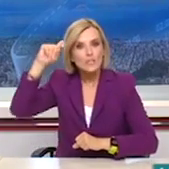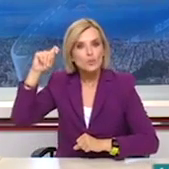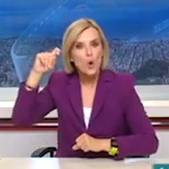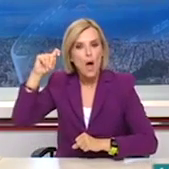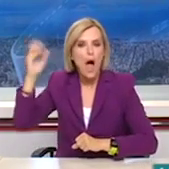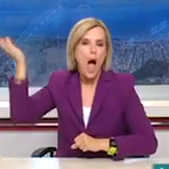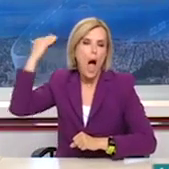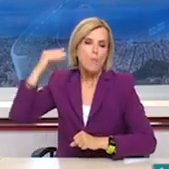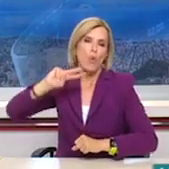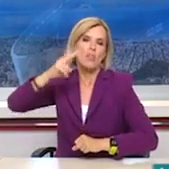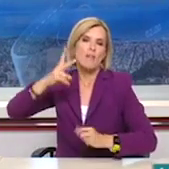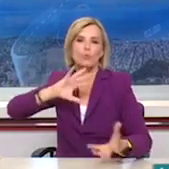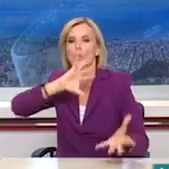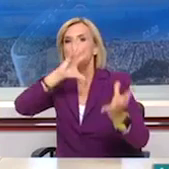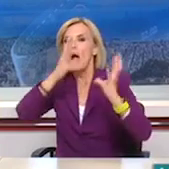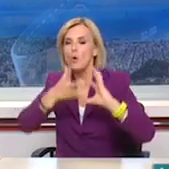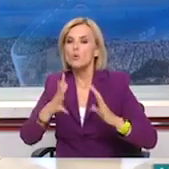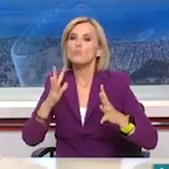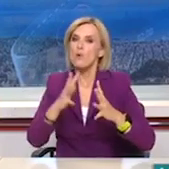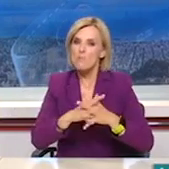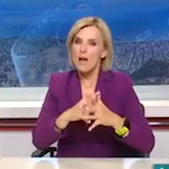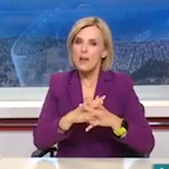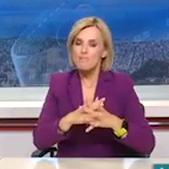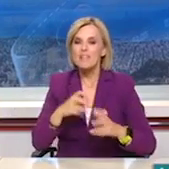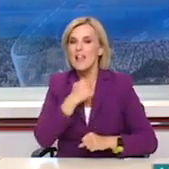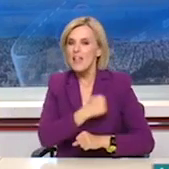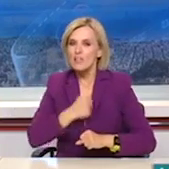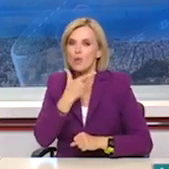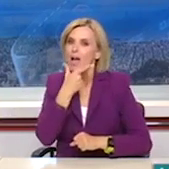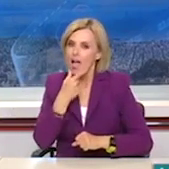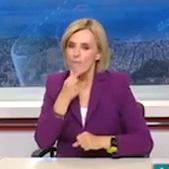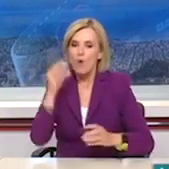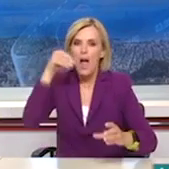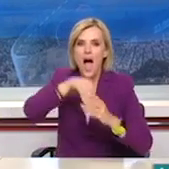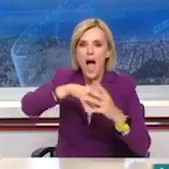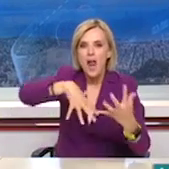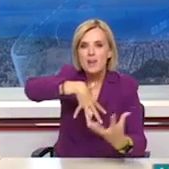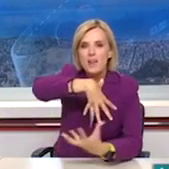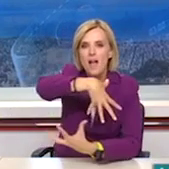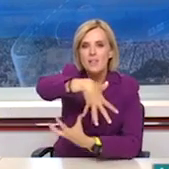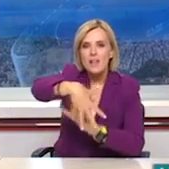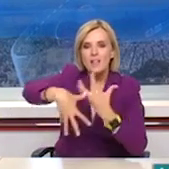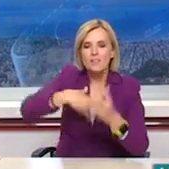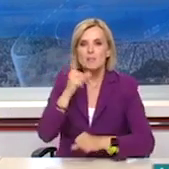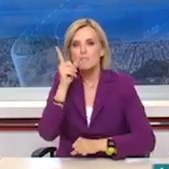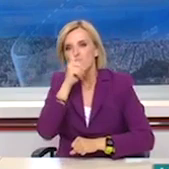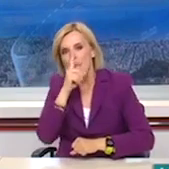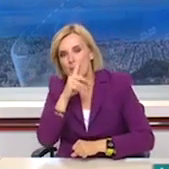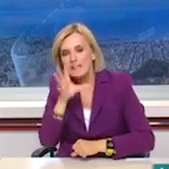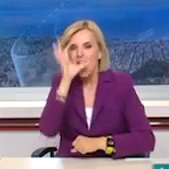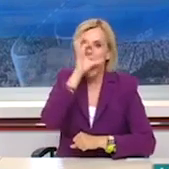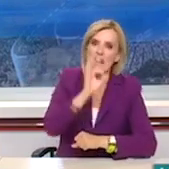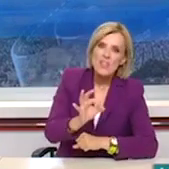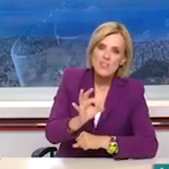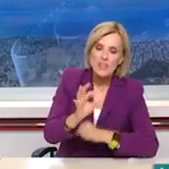πολύ εύκολα μπόρεσαν και αναμέθηκαν το ψέμα με την αλήθεια, για να αναπαραχθεί το ψέμα ως αλήθεια, το παρανοϊκό να παρουσιαστεί